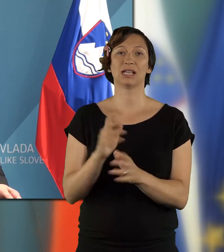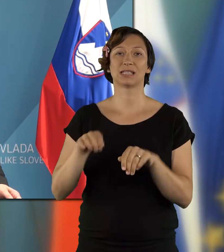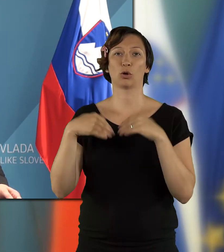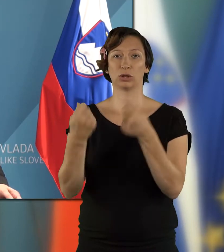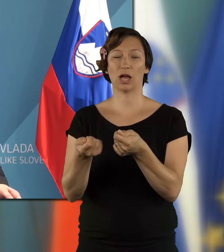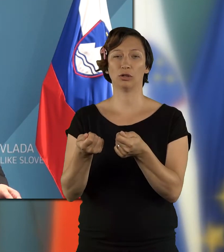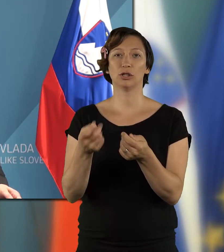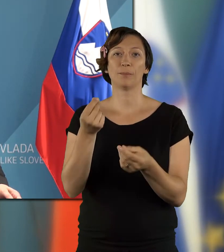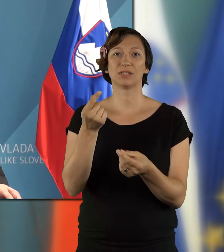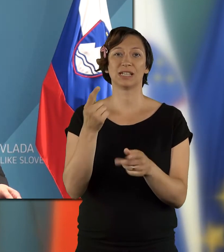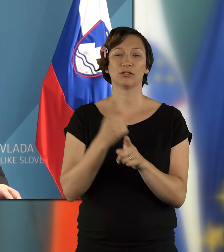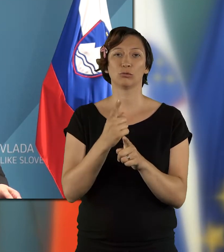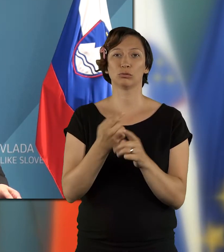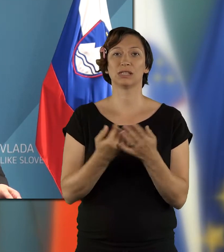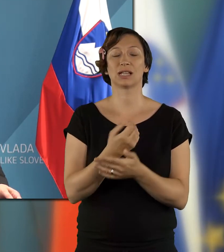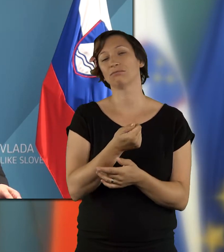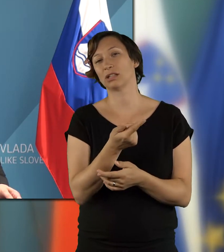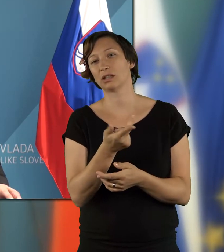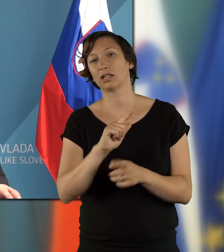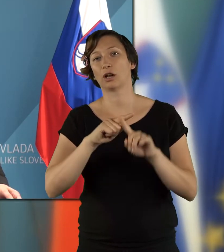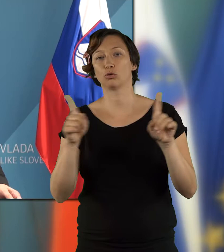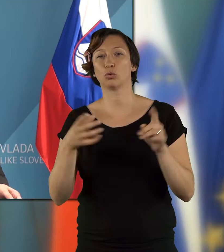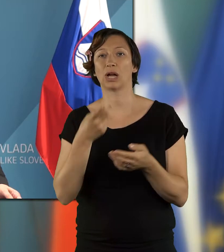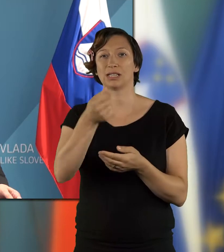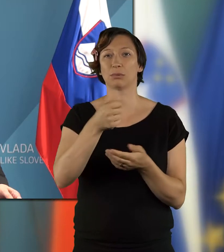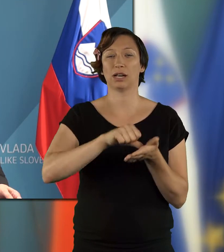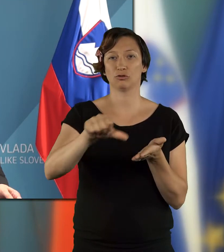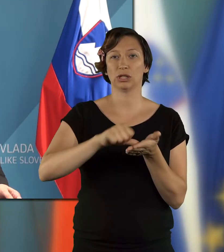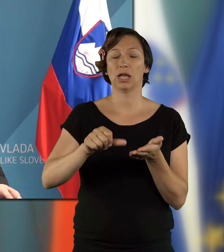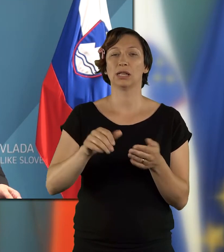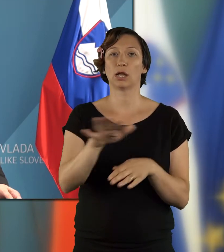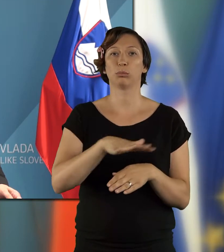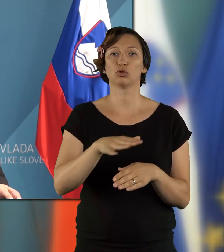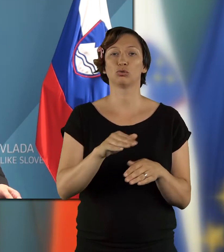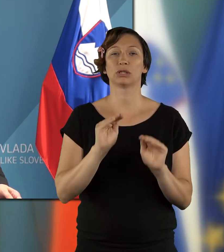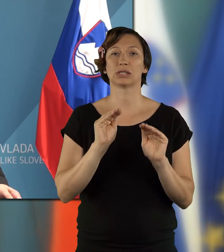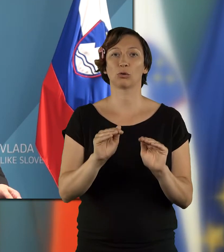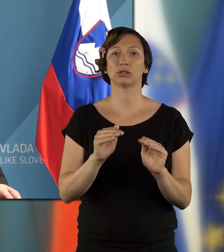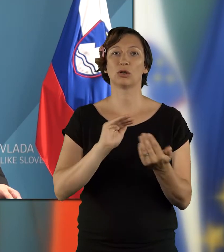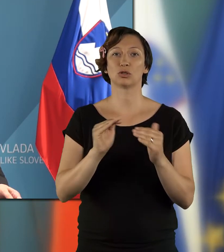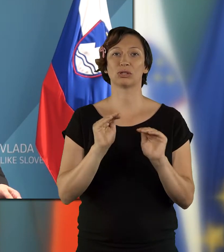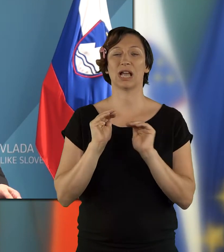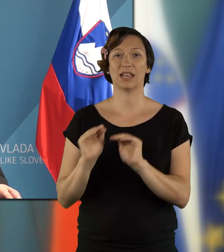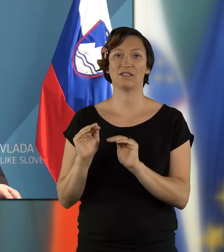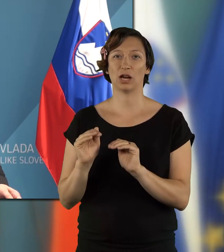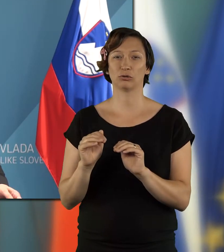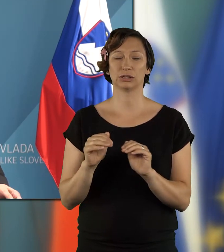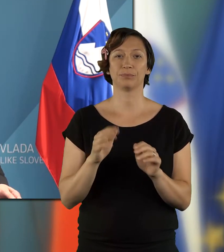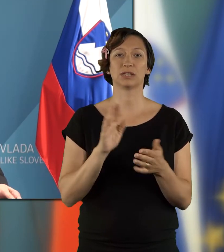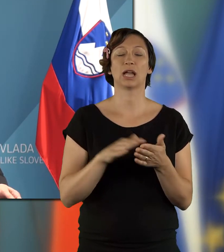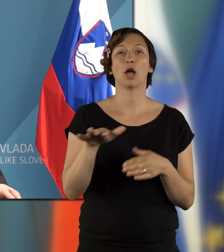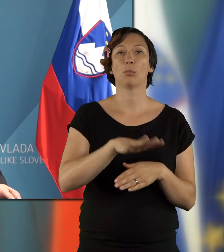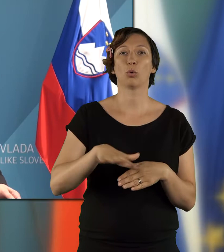zagotavljanju sredstev tudi za nekatera druga izplačila na področju zagotavljanja socialne varnosti in pa